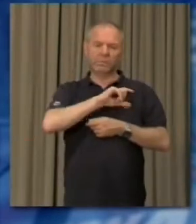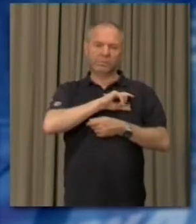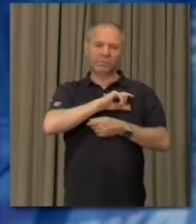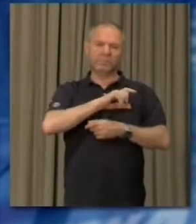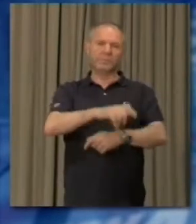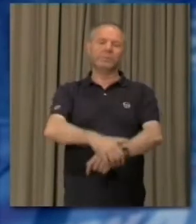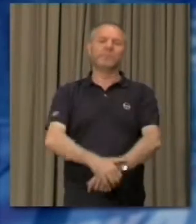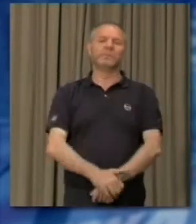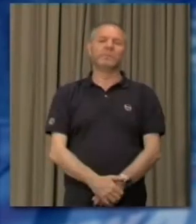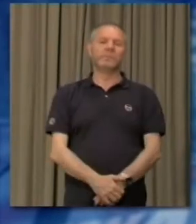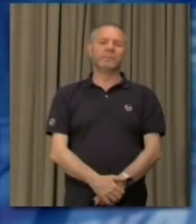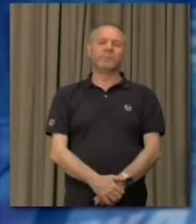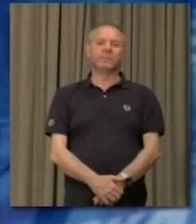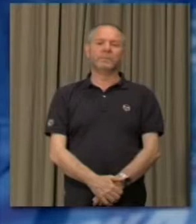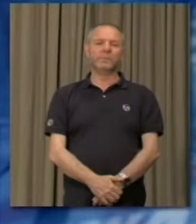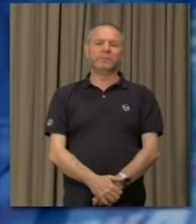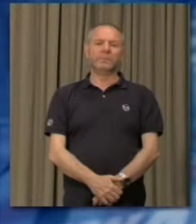capo Davide Conti.